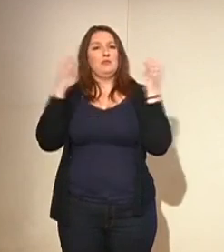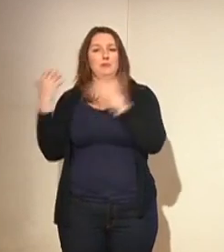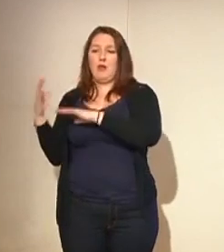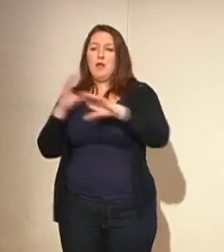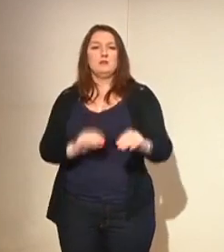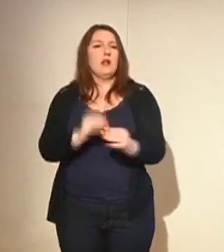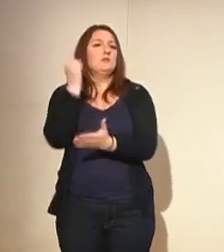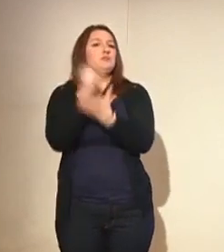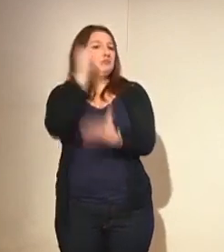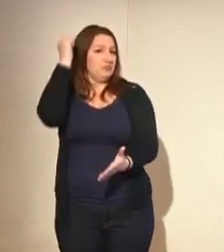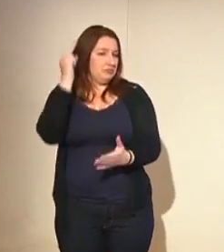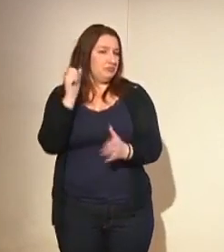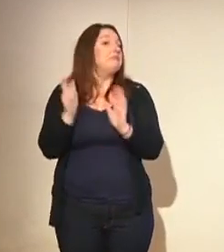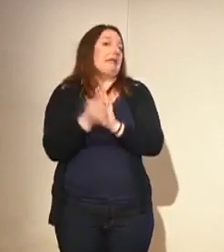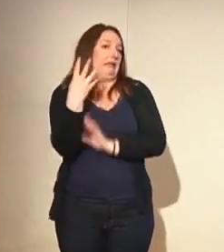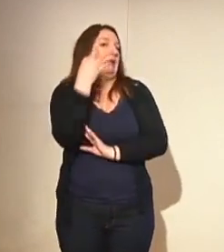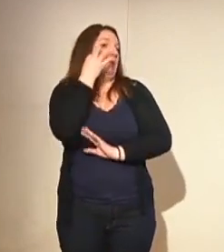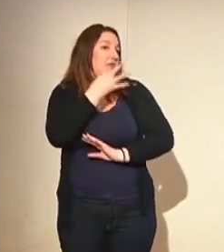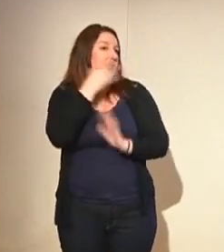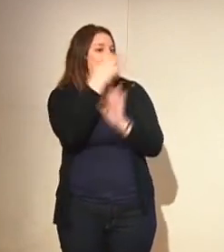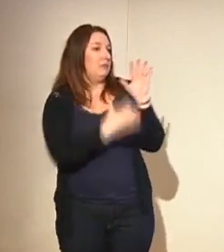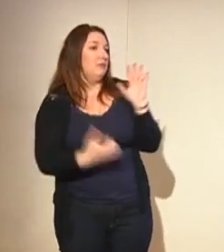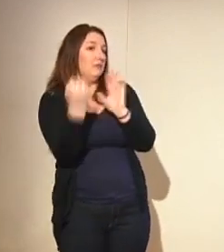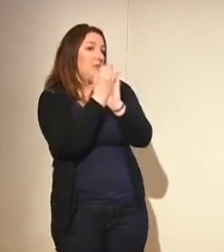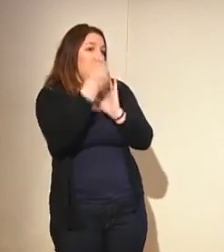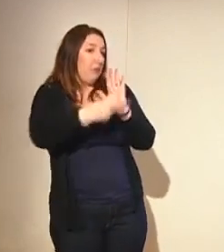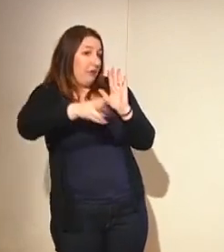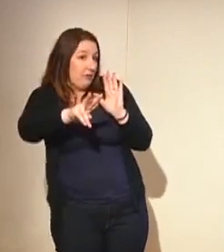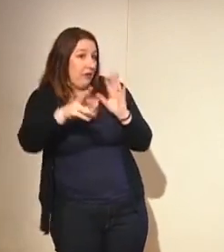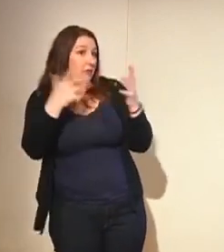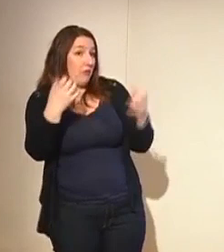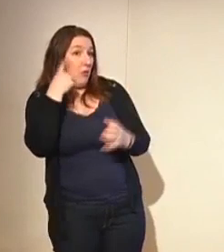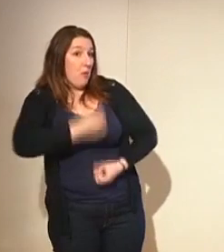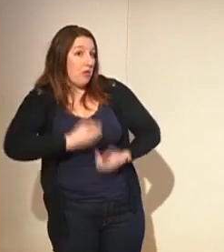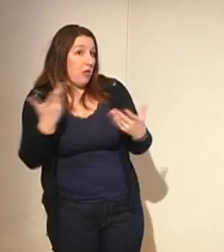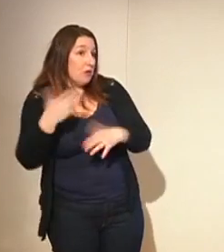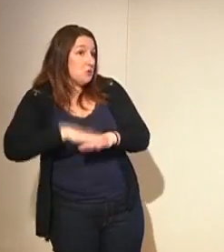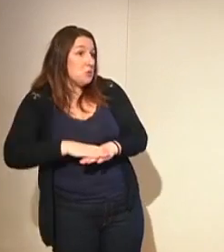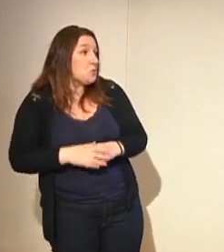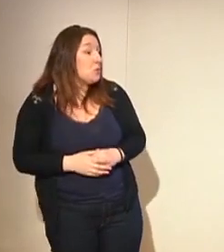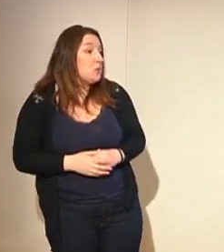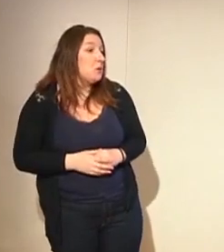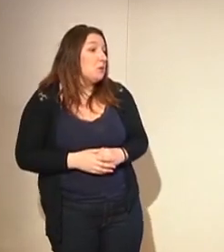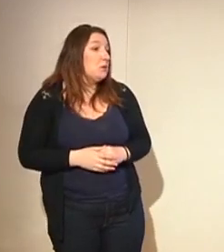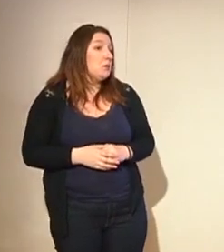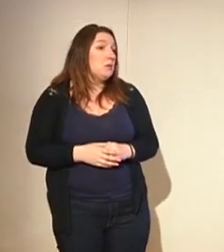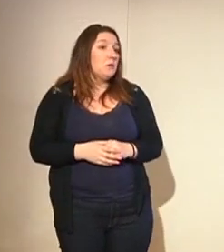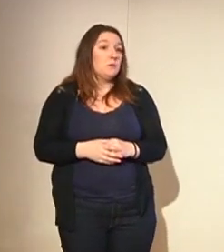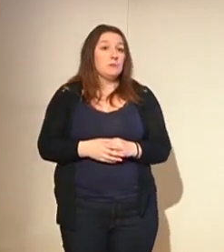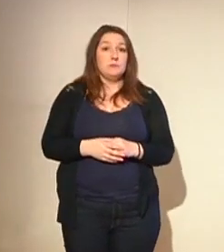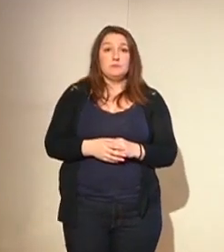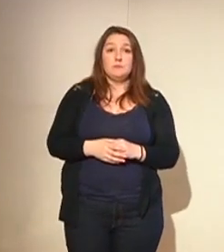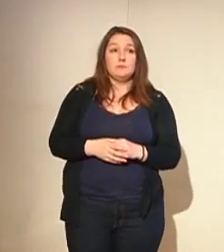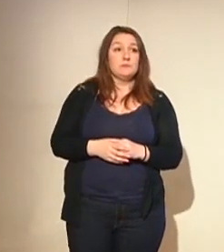4 avril et donc je demande si vous avez des commentaires à faire sur ce